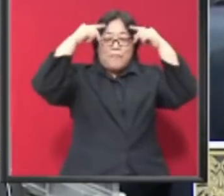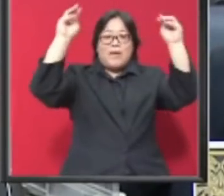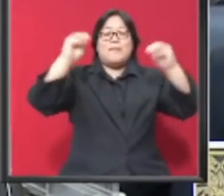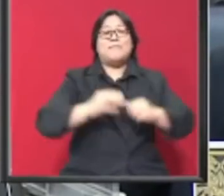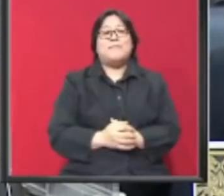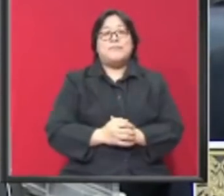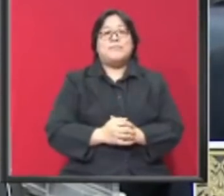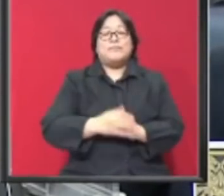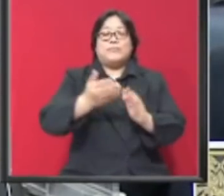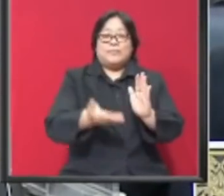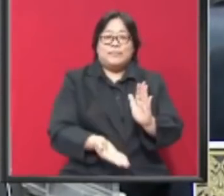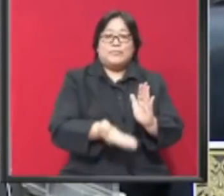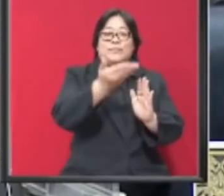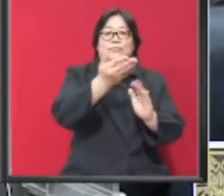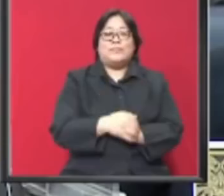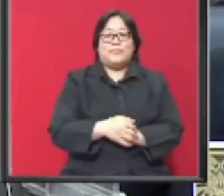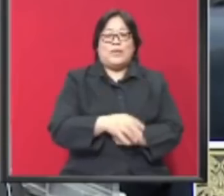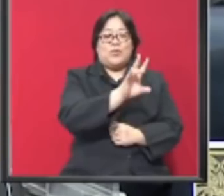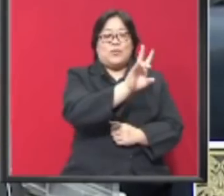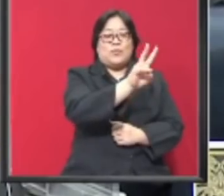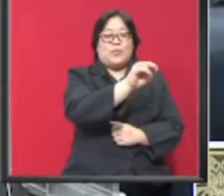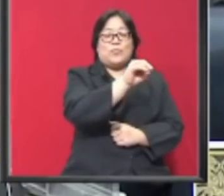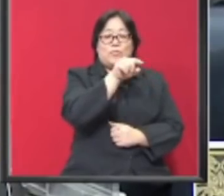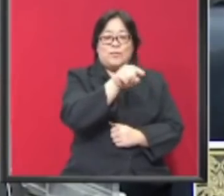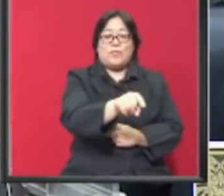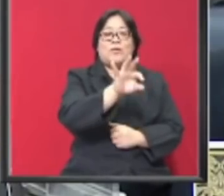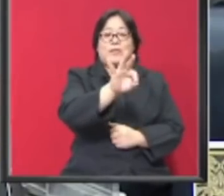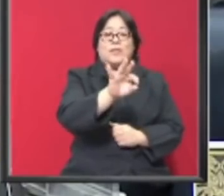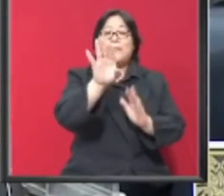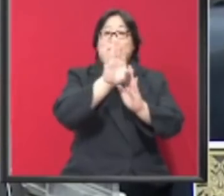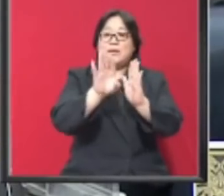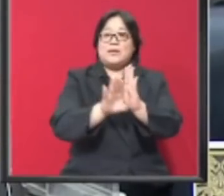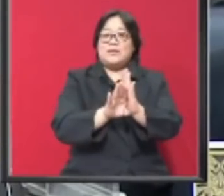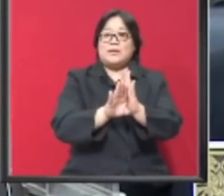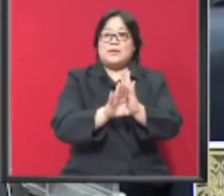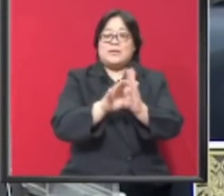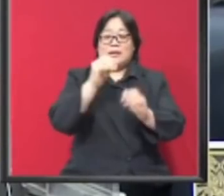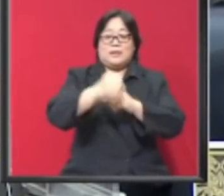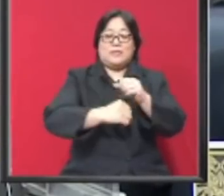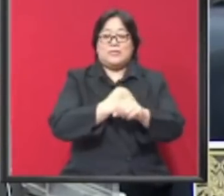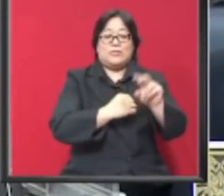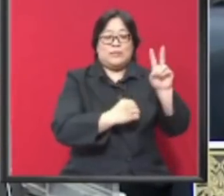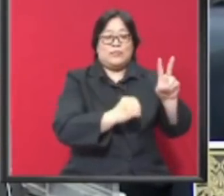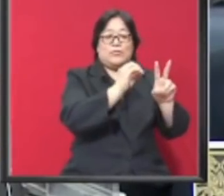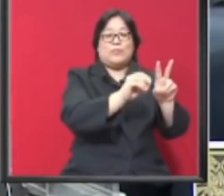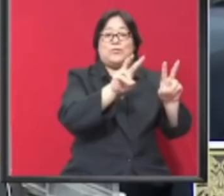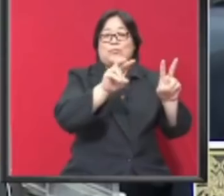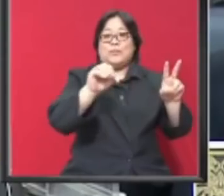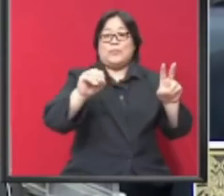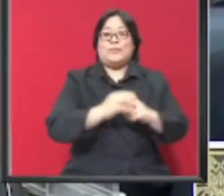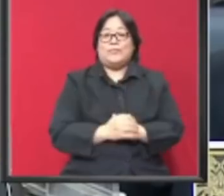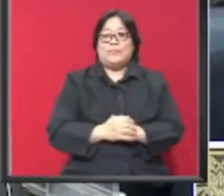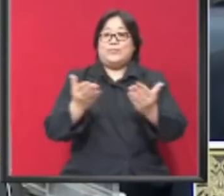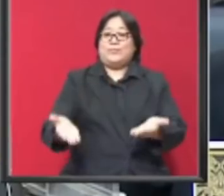Menteri dinaikkan daripada 70-an di 9 billion pada tahun 2020